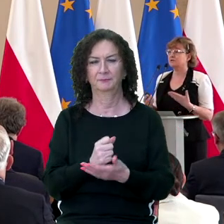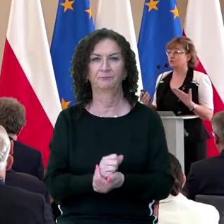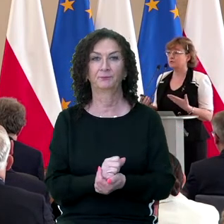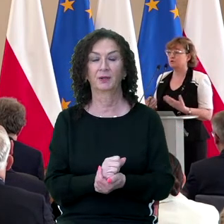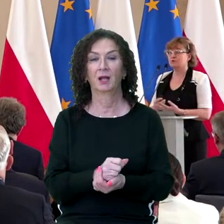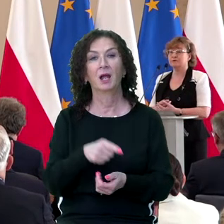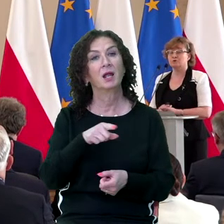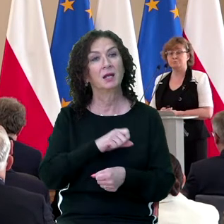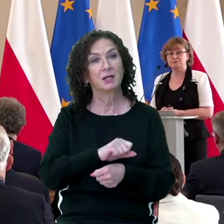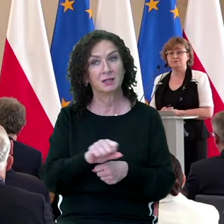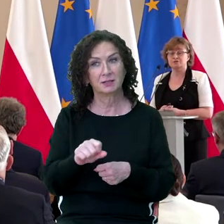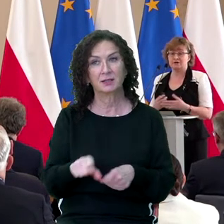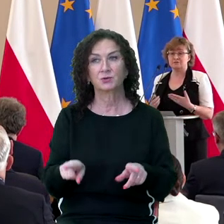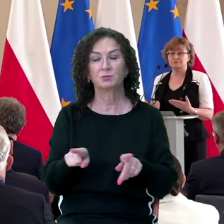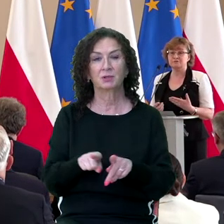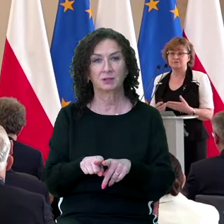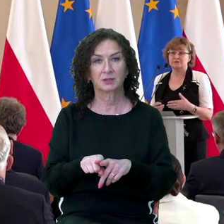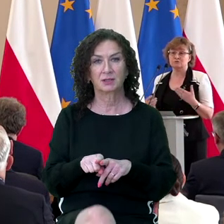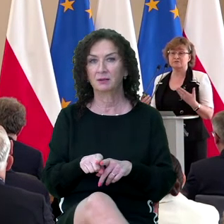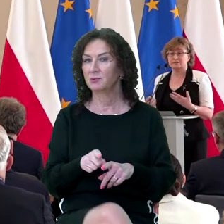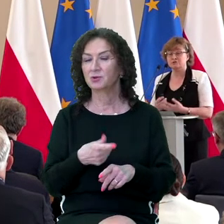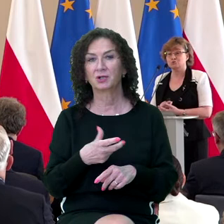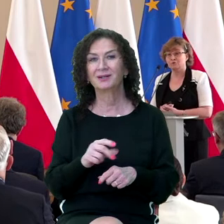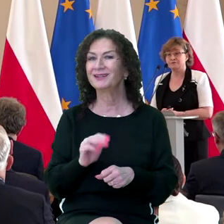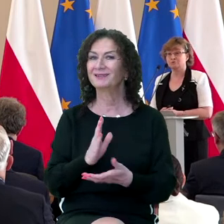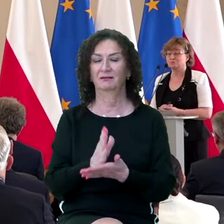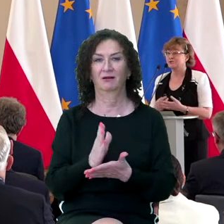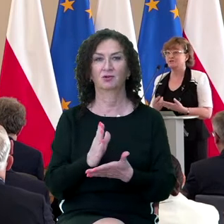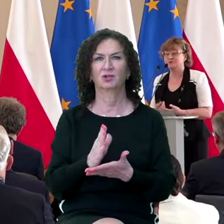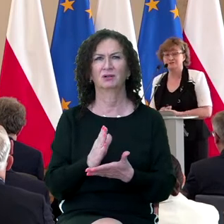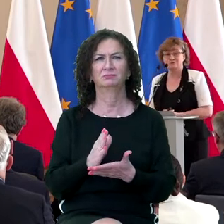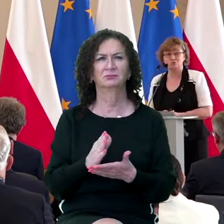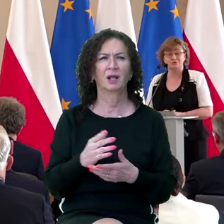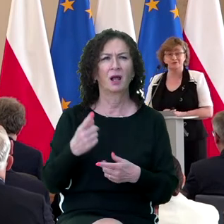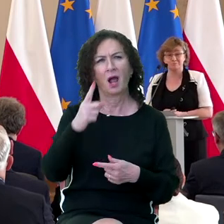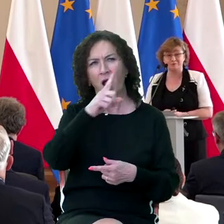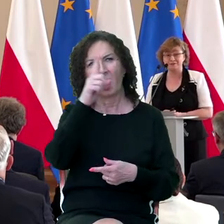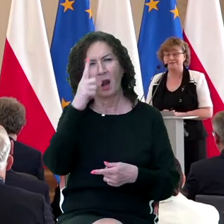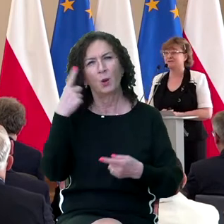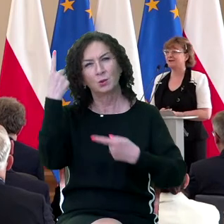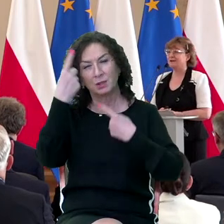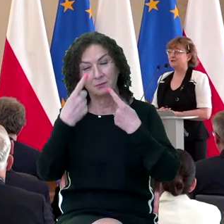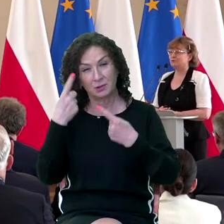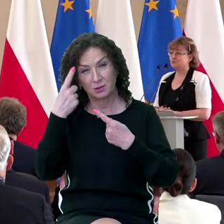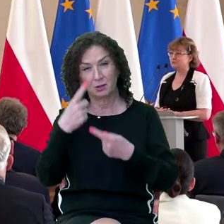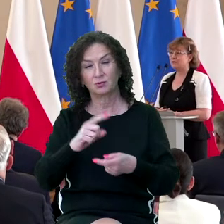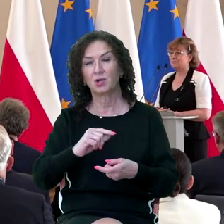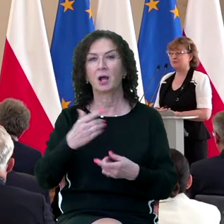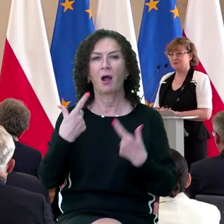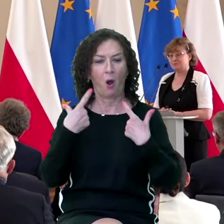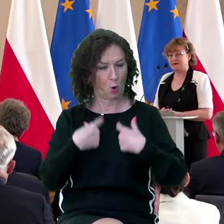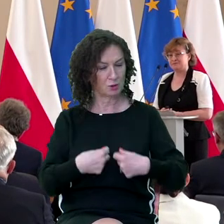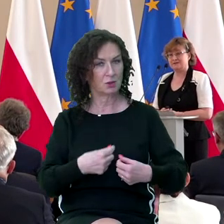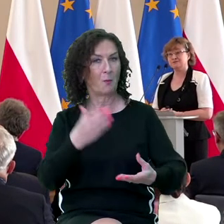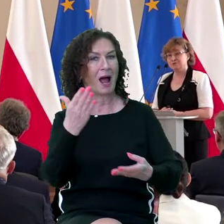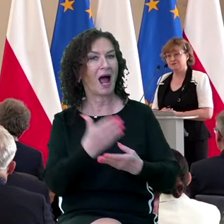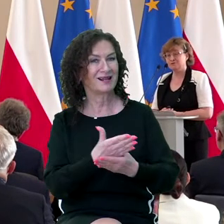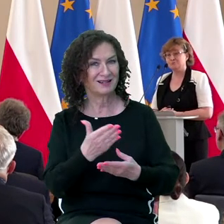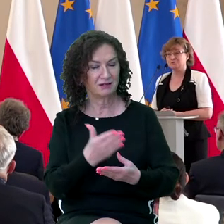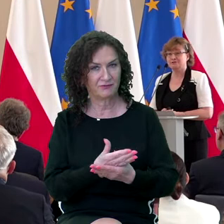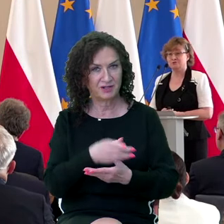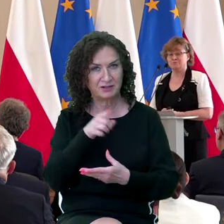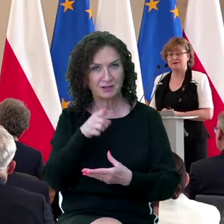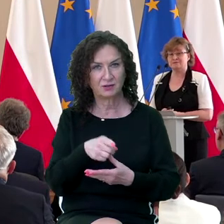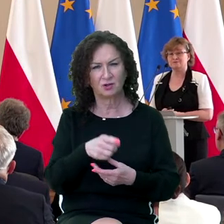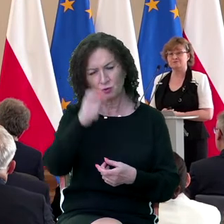takiej obiegowej opinii, że archiwista to jest taki człowiek, który siedzi w zakurzonych papierach, to jest już dawno nieprawda, zmieniliśmy